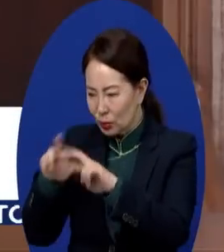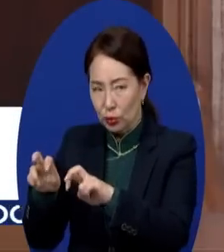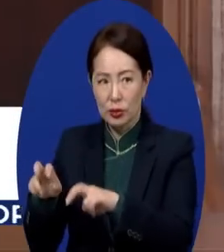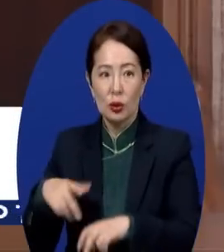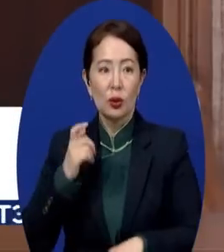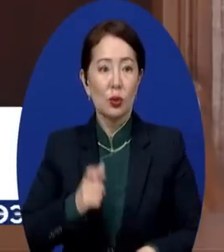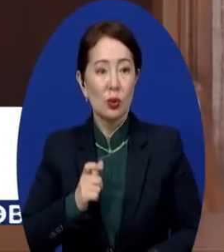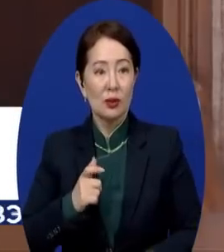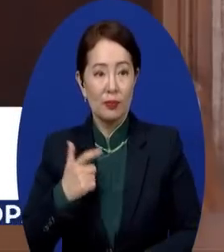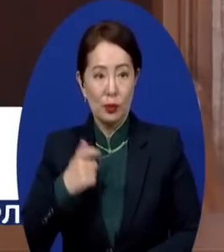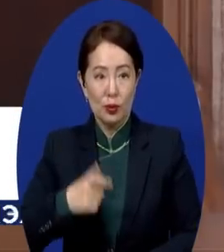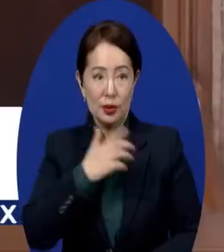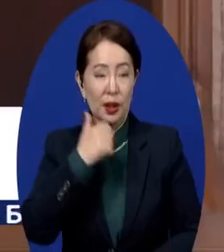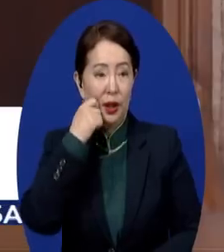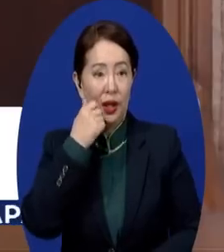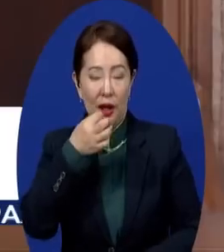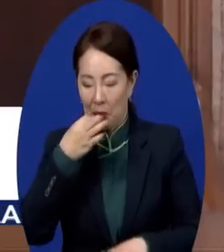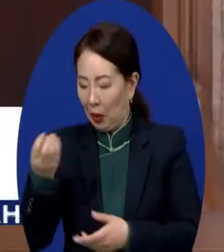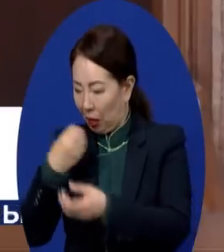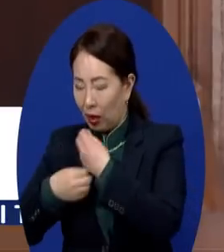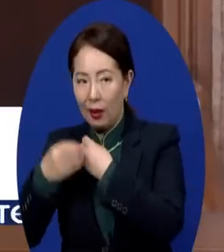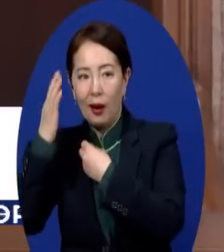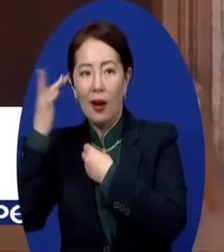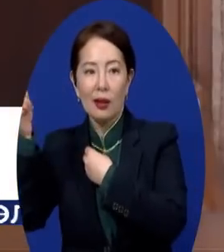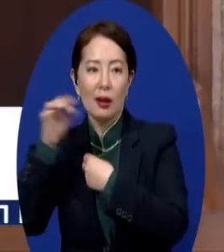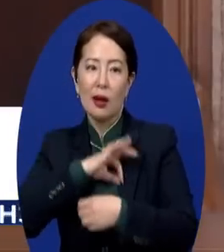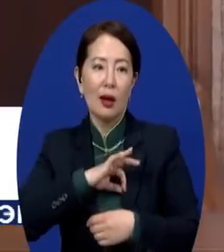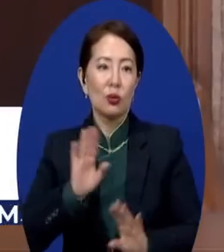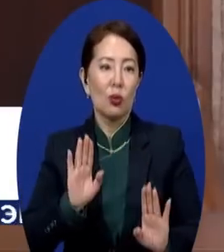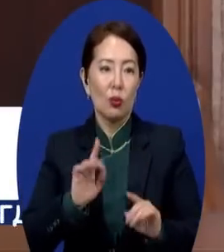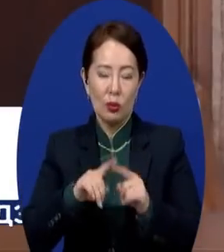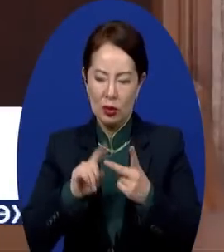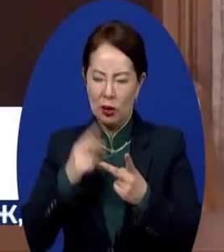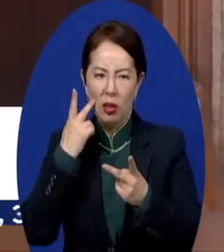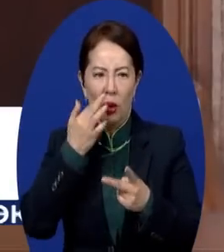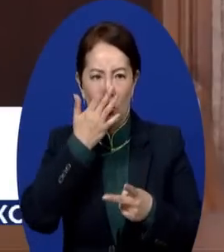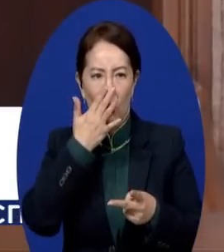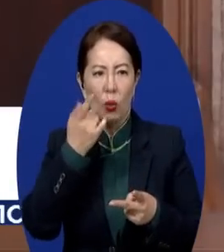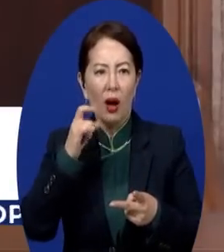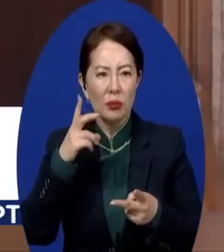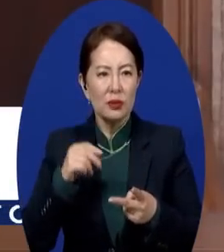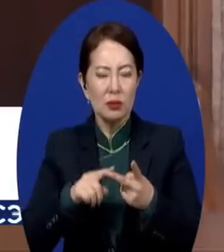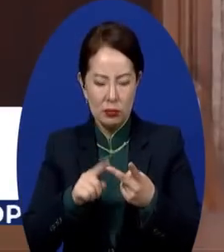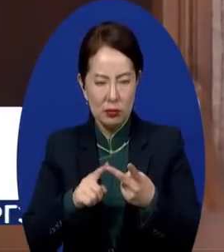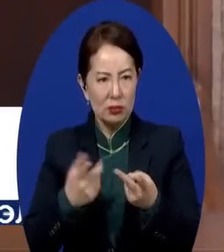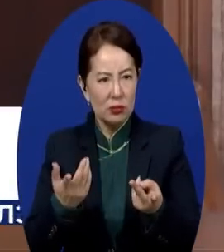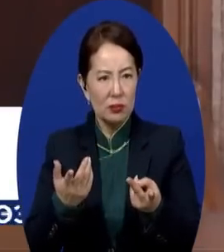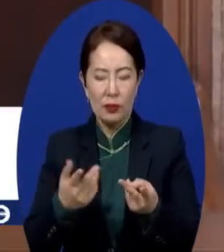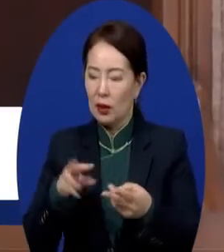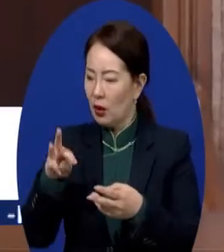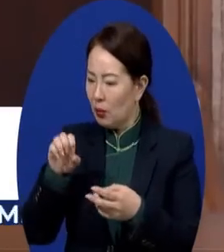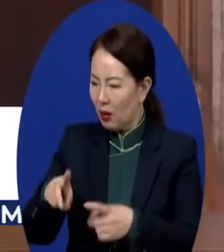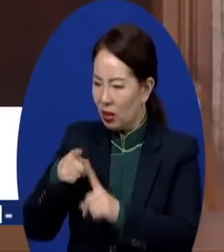бол баг ихэнх нь гадаад ашиглахан болсон. Дийлэнх нь одоо хуурамч байна гэж байгаа юм чинь малын эмний одоо чанар гэдэг юм бол